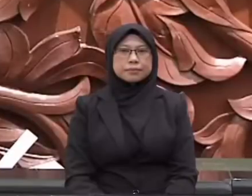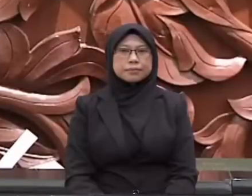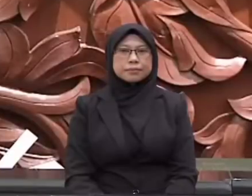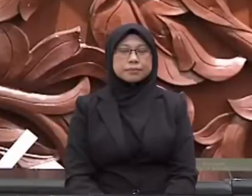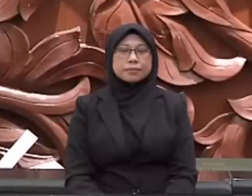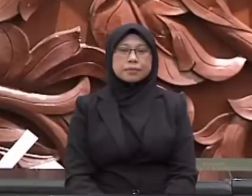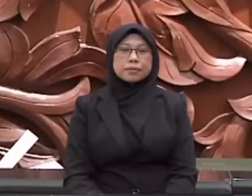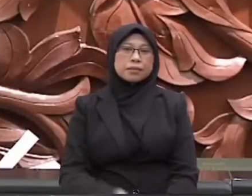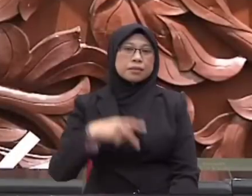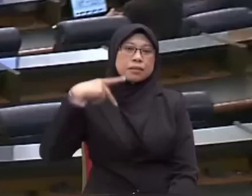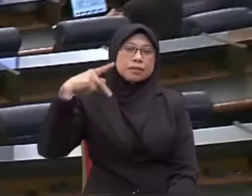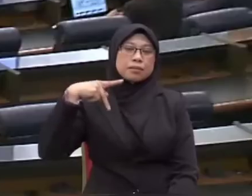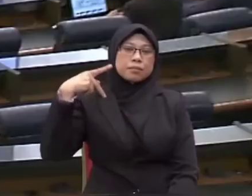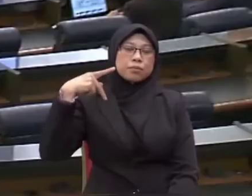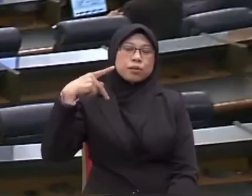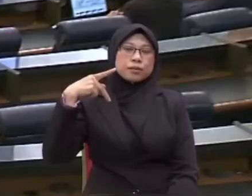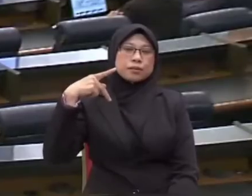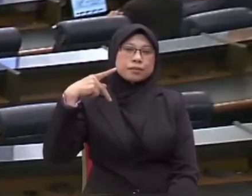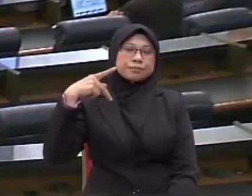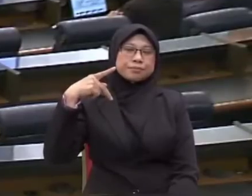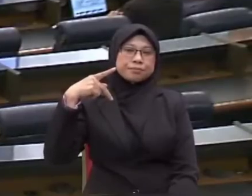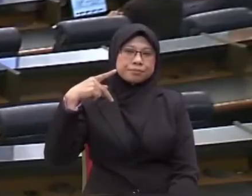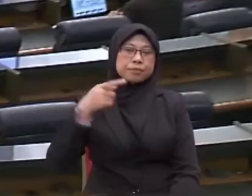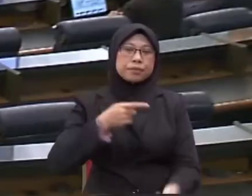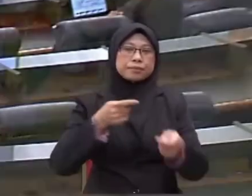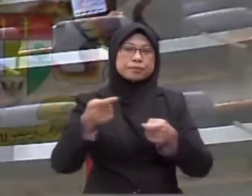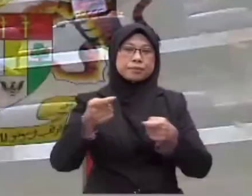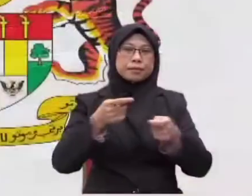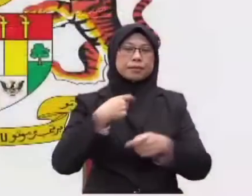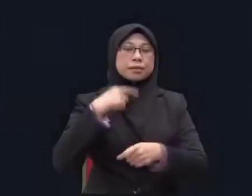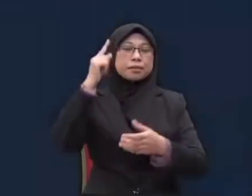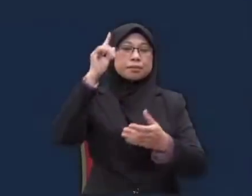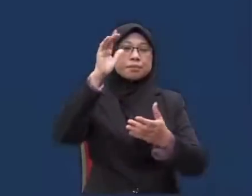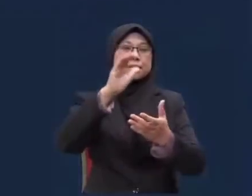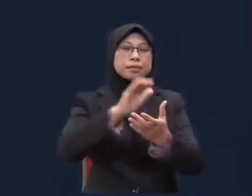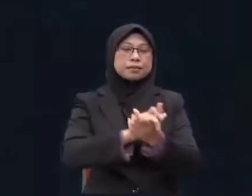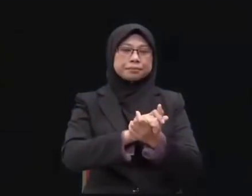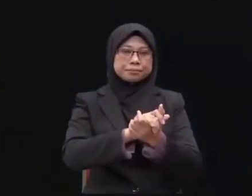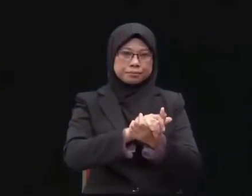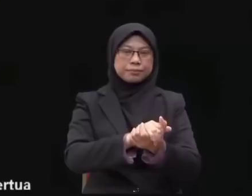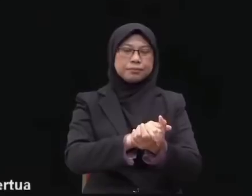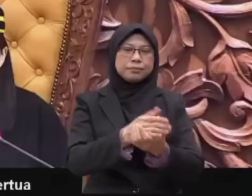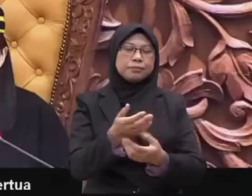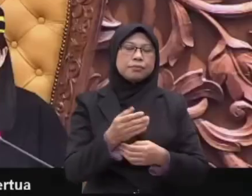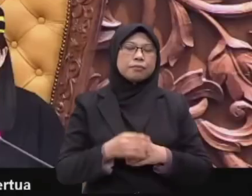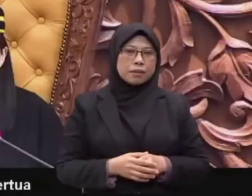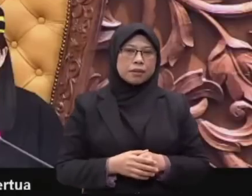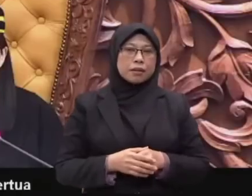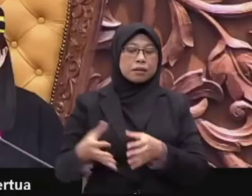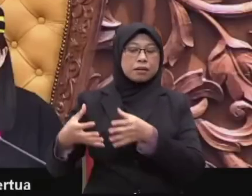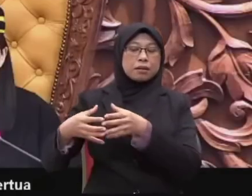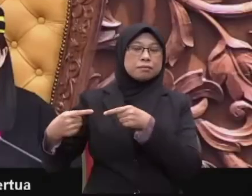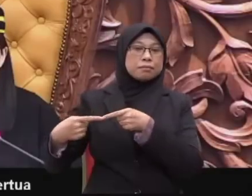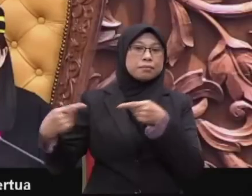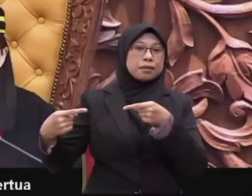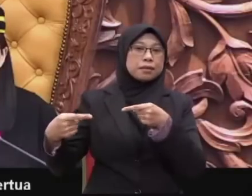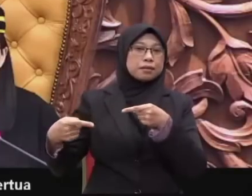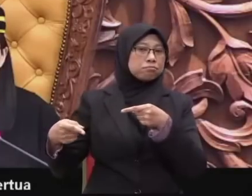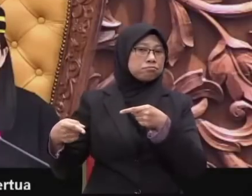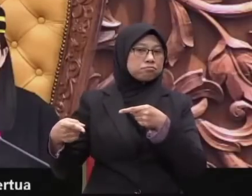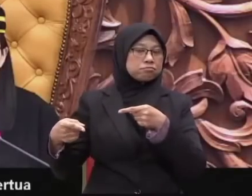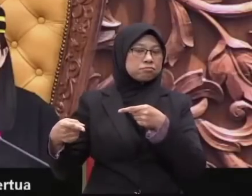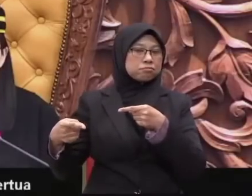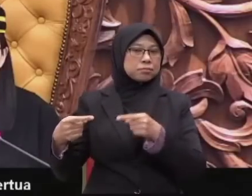Puan Speaker, terima kasih Puan Speaker. Puan Speaker, saya mohon. Saya percaya pihak Puan pembangkang Speaker, pihak pembangkang tidak